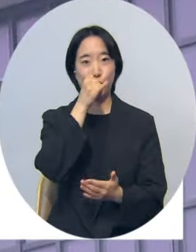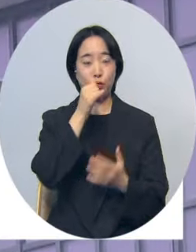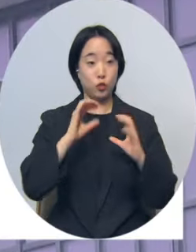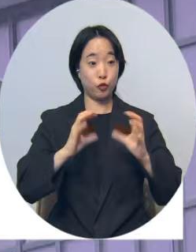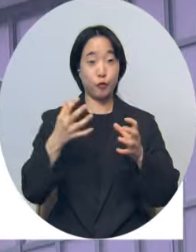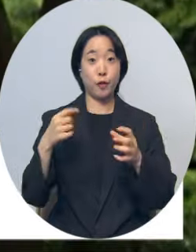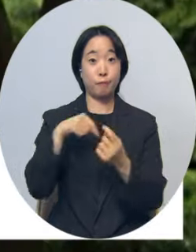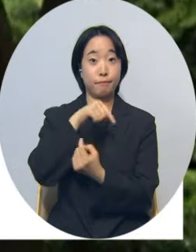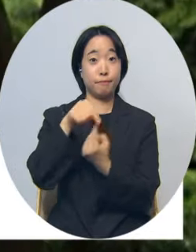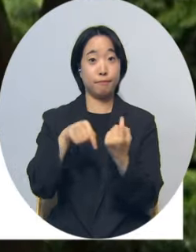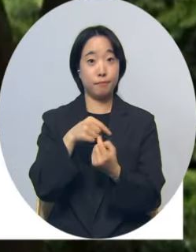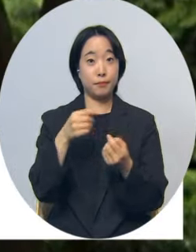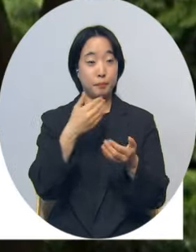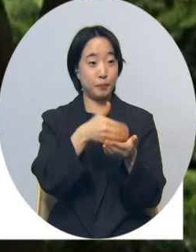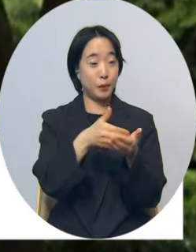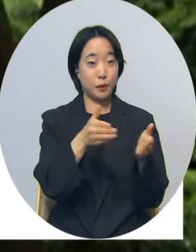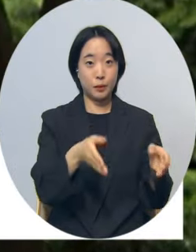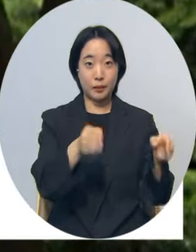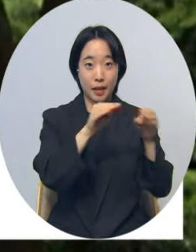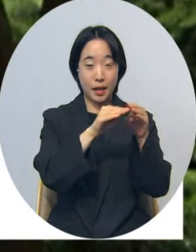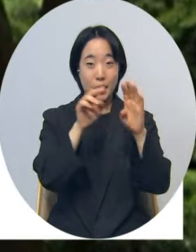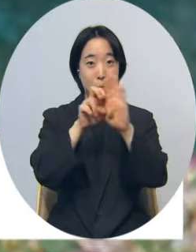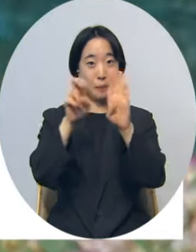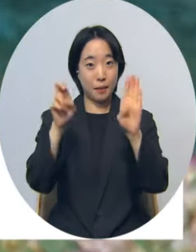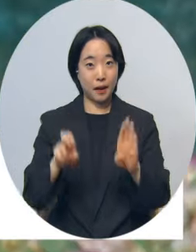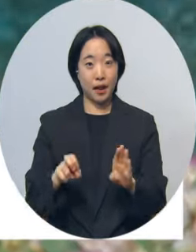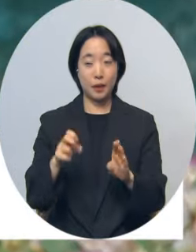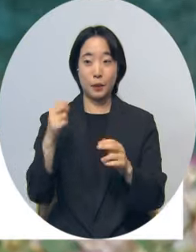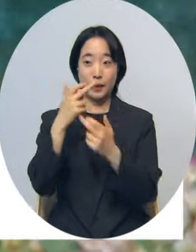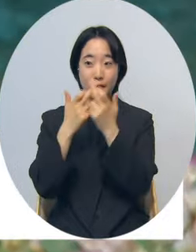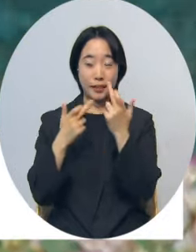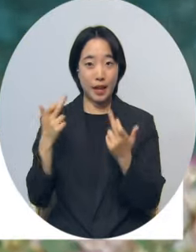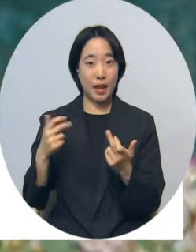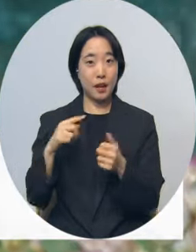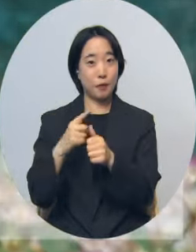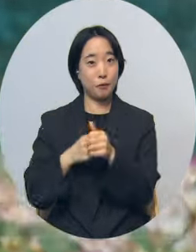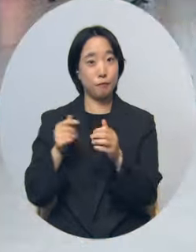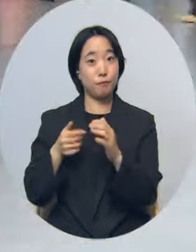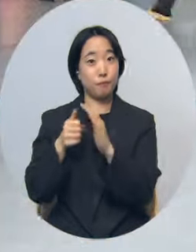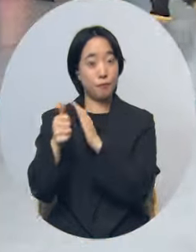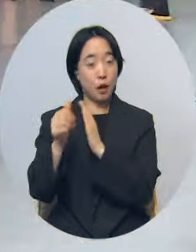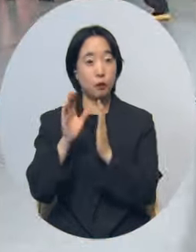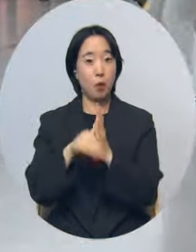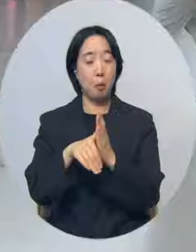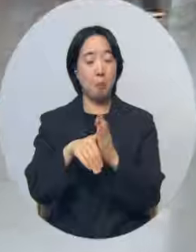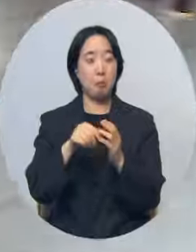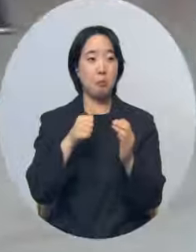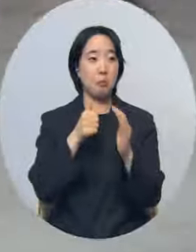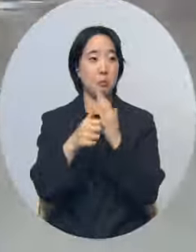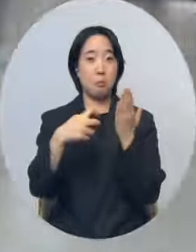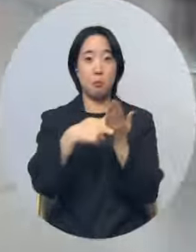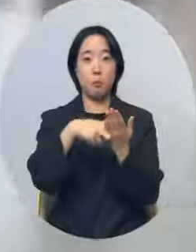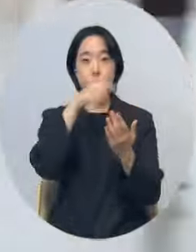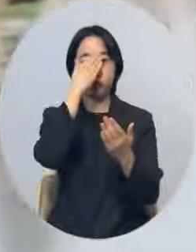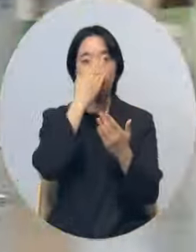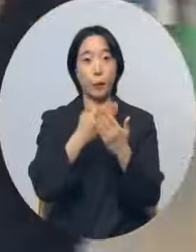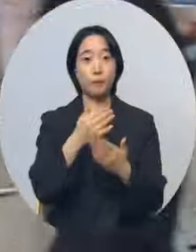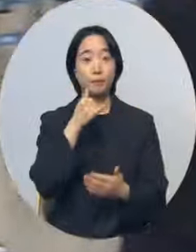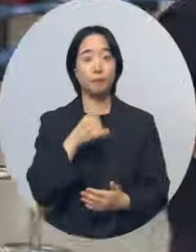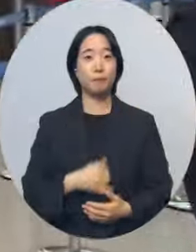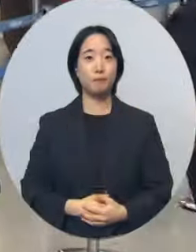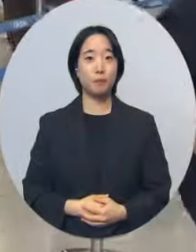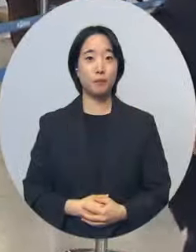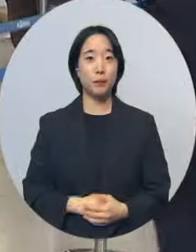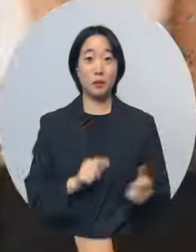개방하고 다음 달 16일에서 18일에는 국립자연휴양림 입장료도 면제합니다. 정부의 국내 관광 활성화 방안에 시민들의